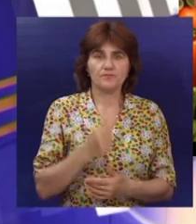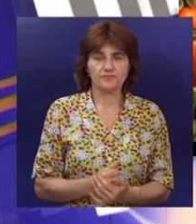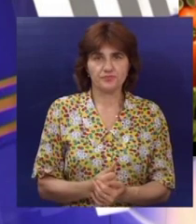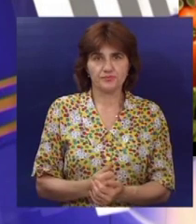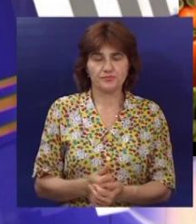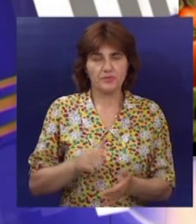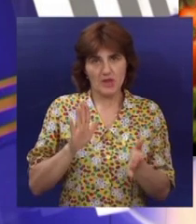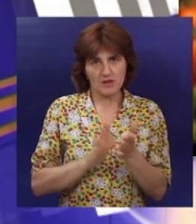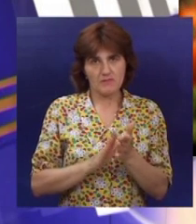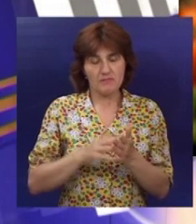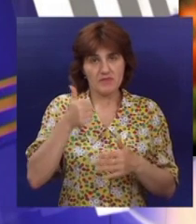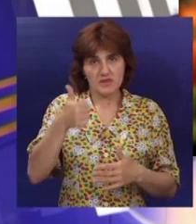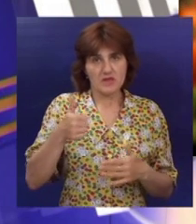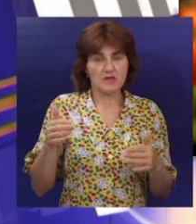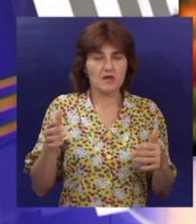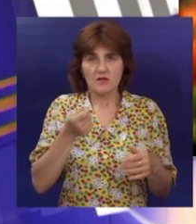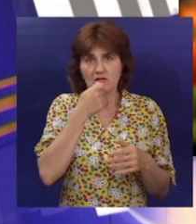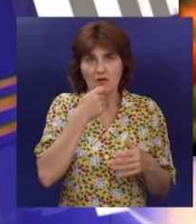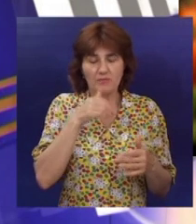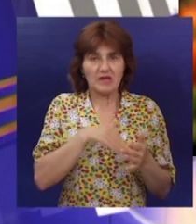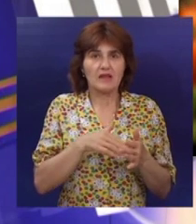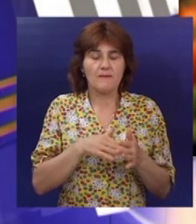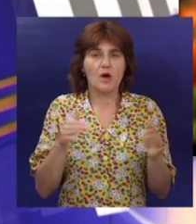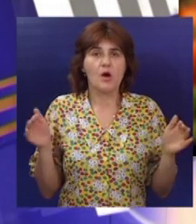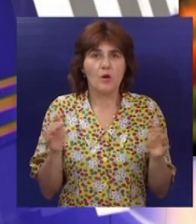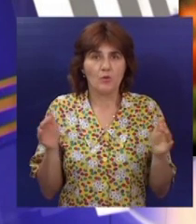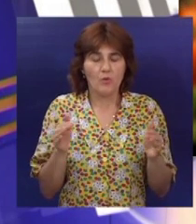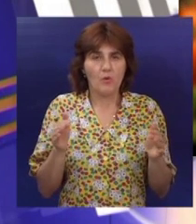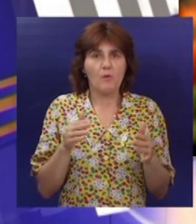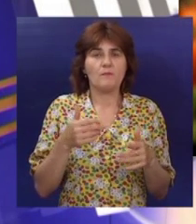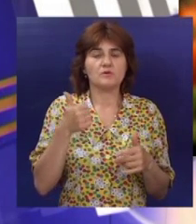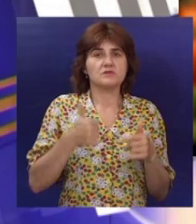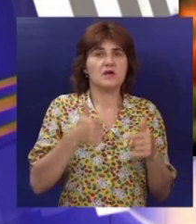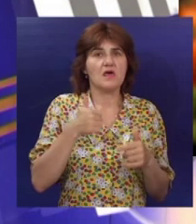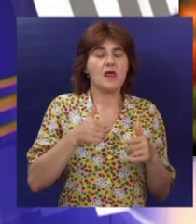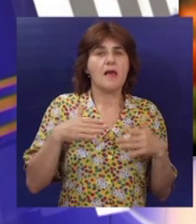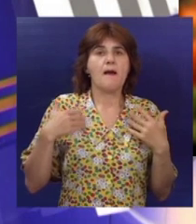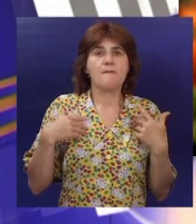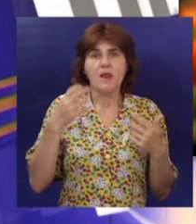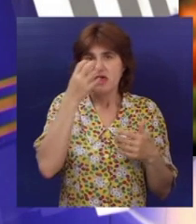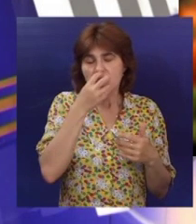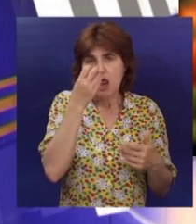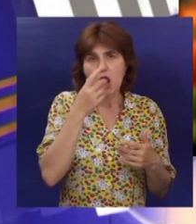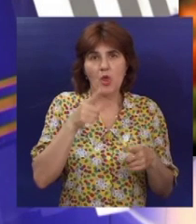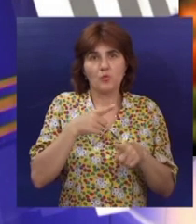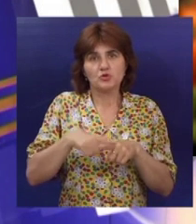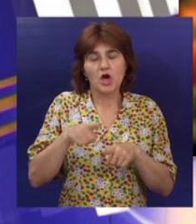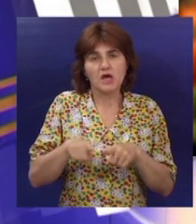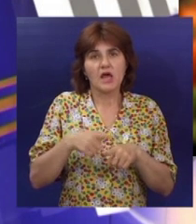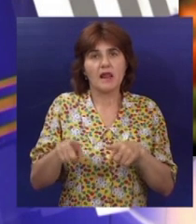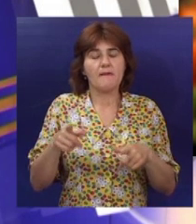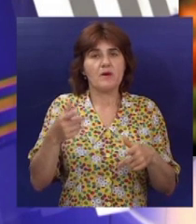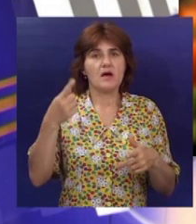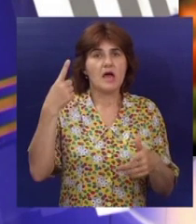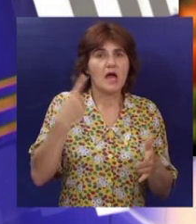jedan obrok potrebno je 650 kg kupusa ili integralnog brašna, 2000 veza mladog luka ili šargarepe,